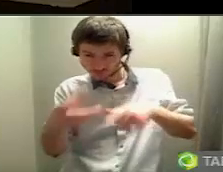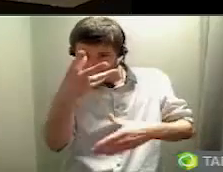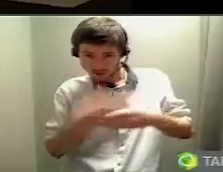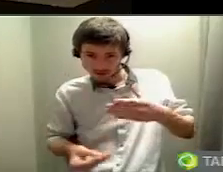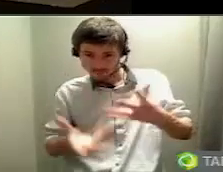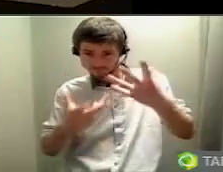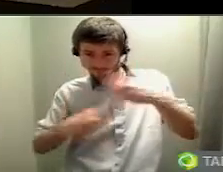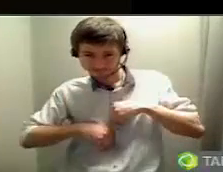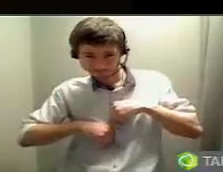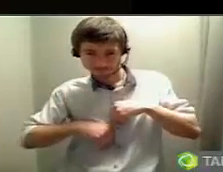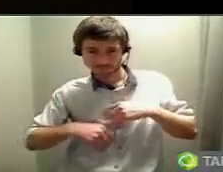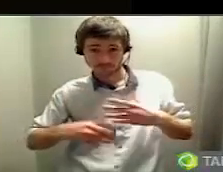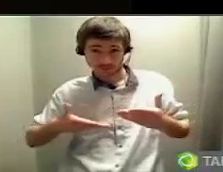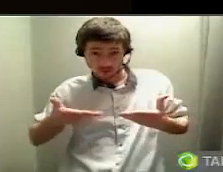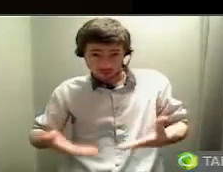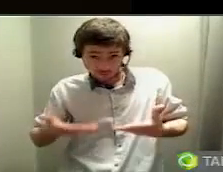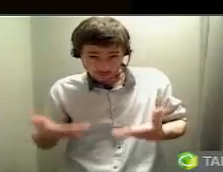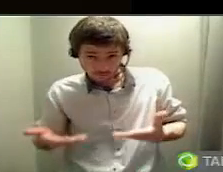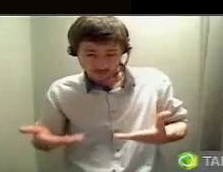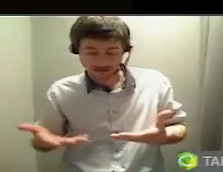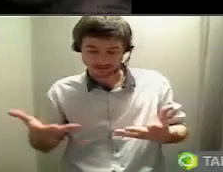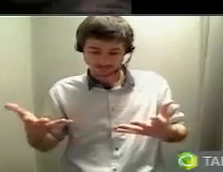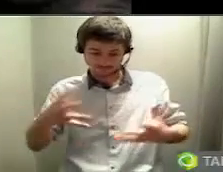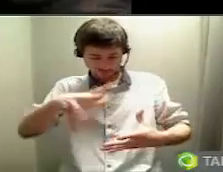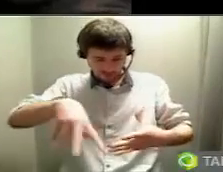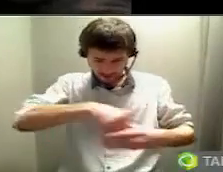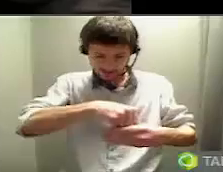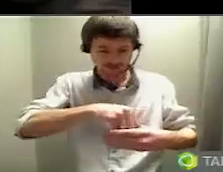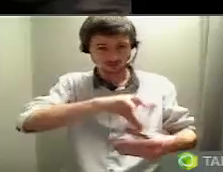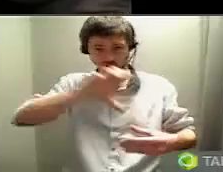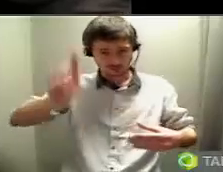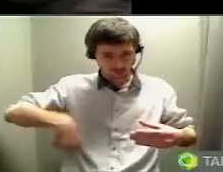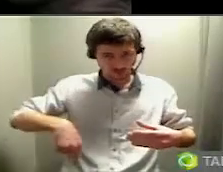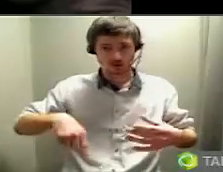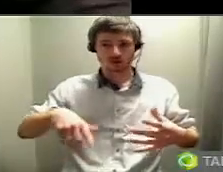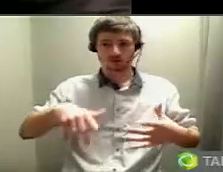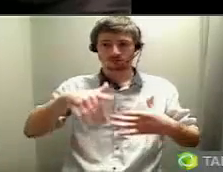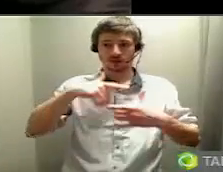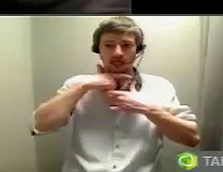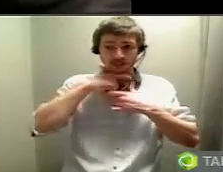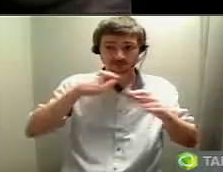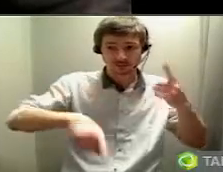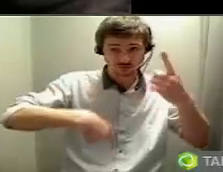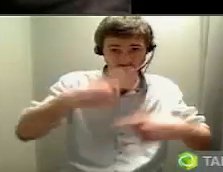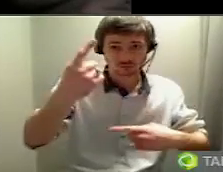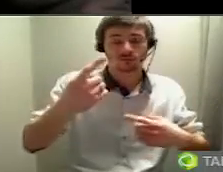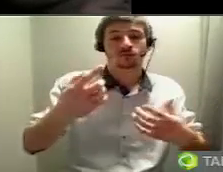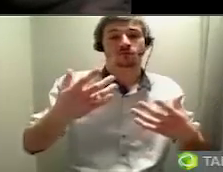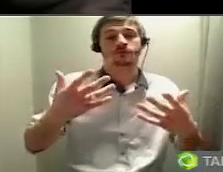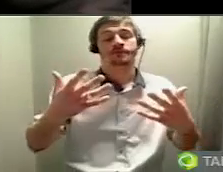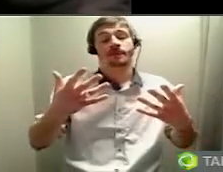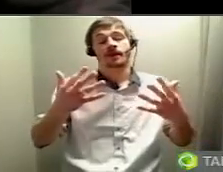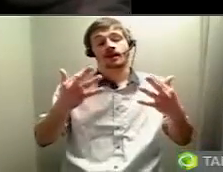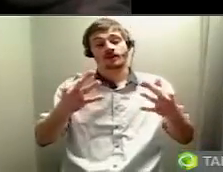aujourd'hui partie prenante de l'accessibilisation des établissement pour les personnes handicapées de